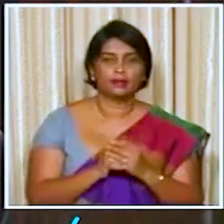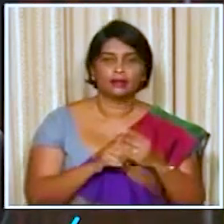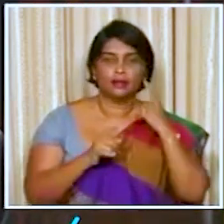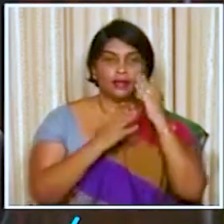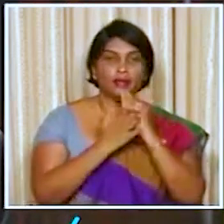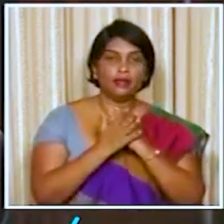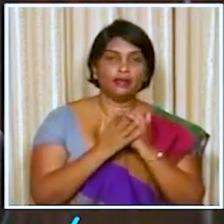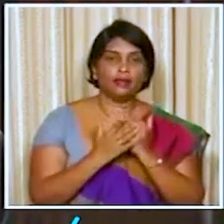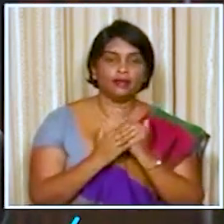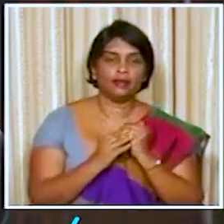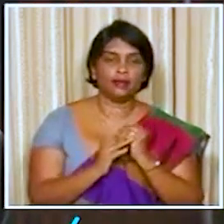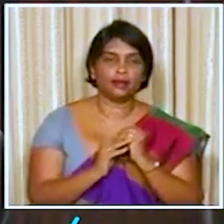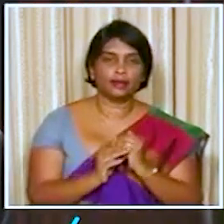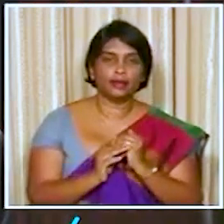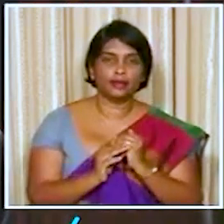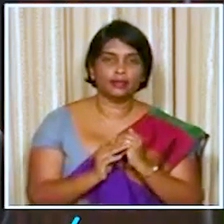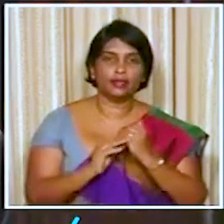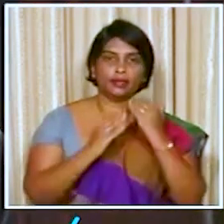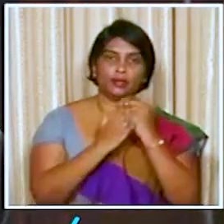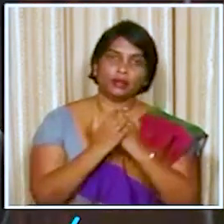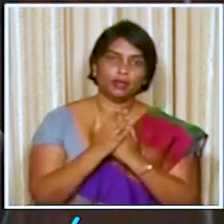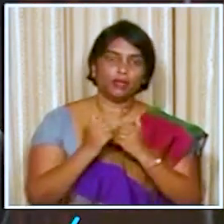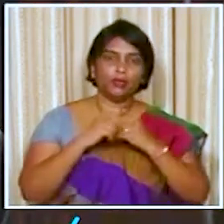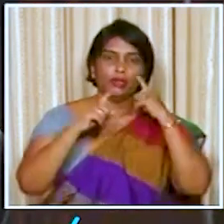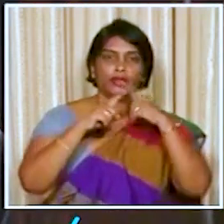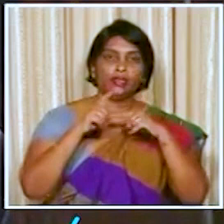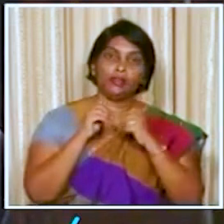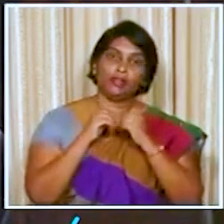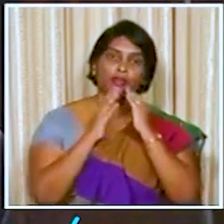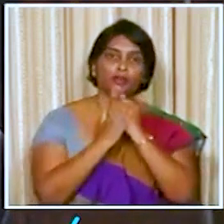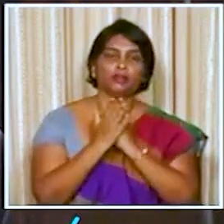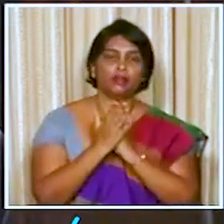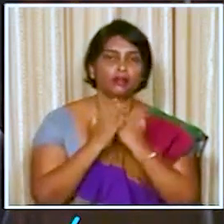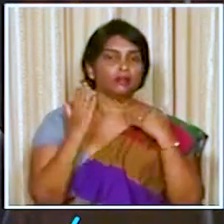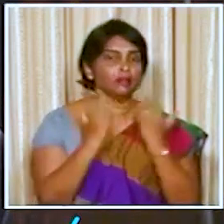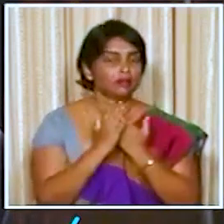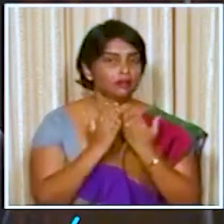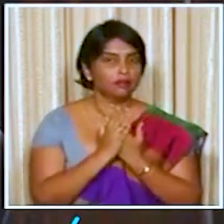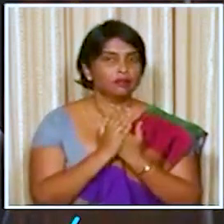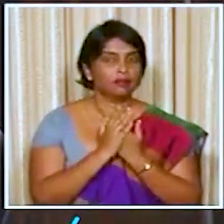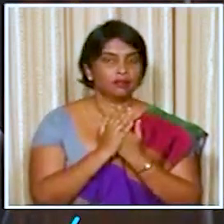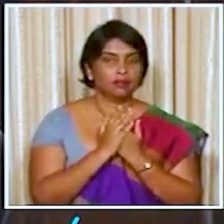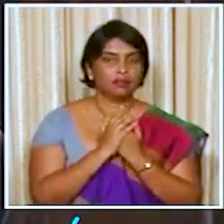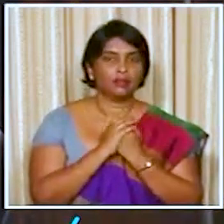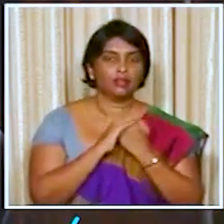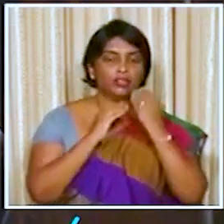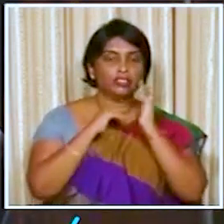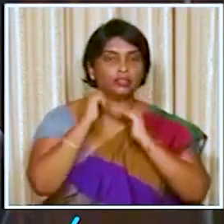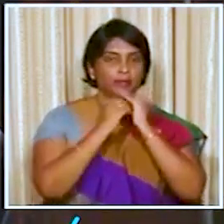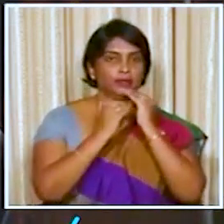සිනමා කර්මාන්තේ. චිත්‍රපටි චිත්‍රපටි බෙදා හැරීම චිත්‍රපට නිෂ්පාදනය හා දාල සෑම